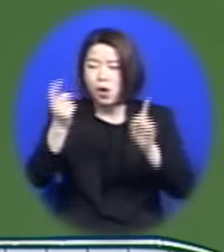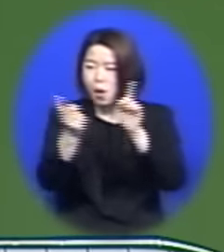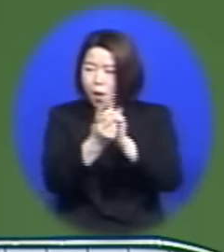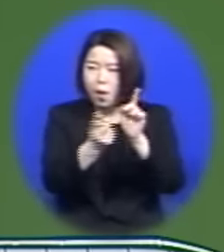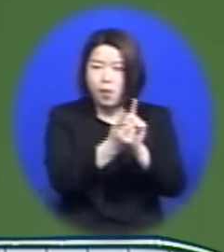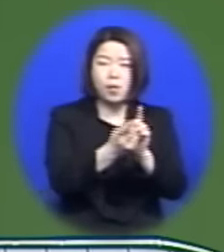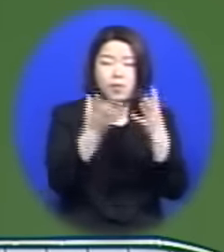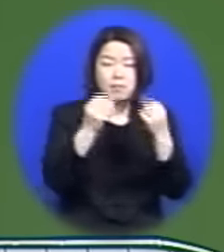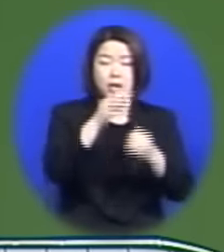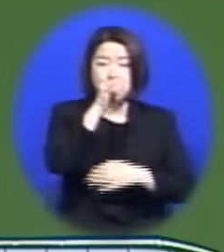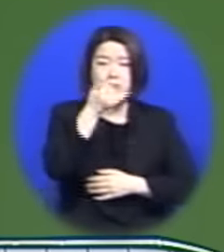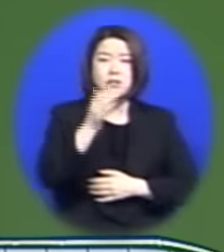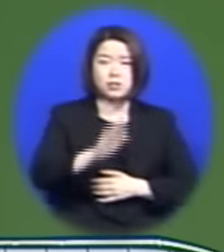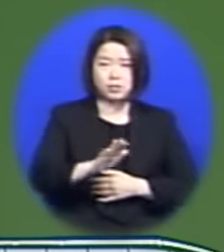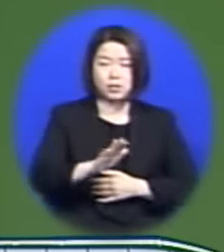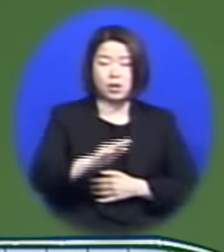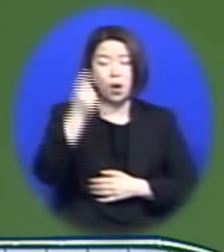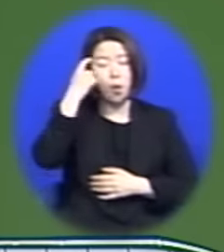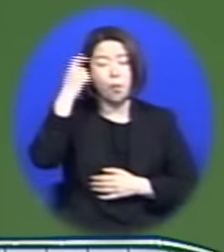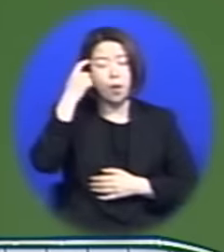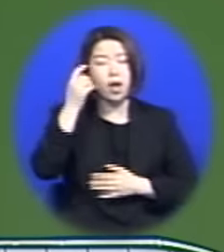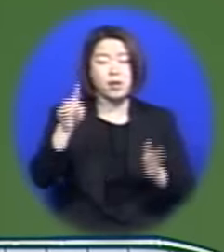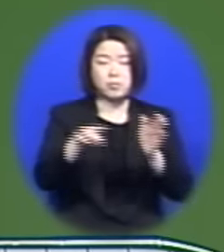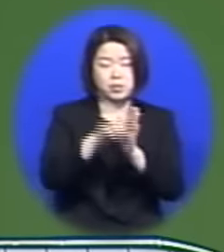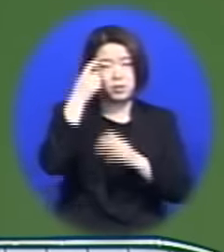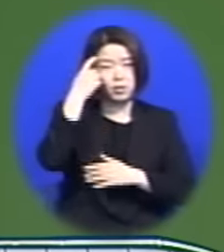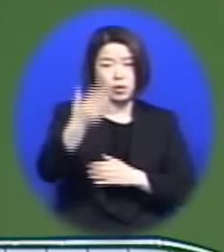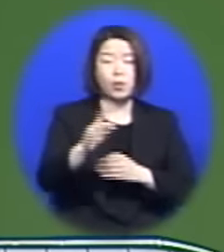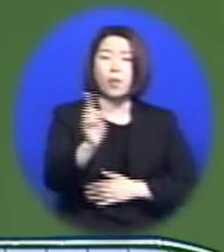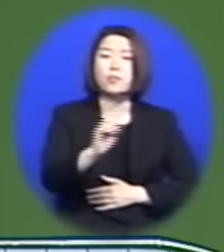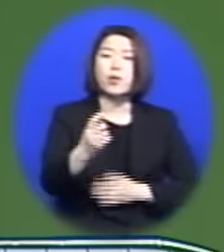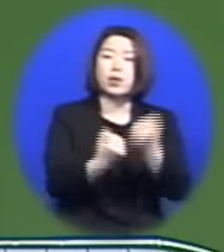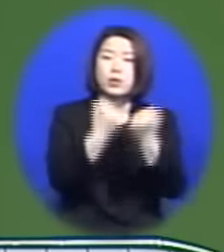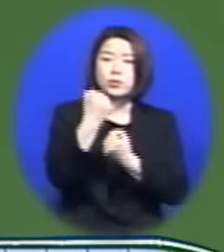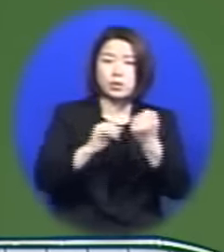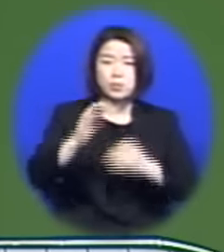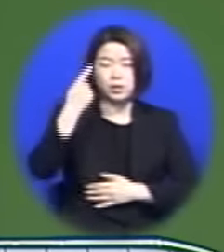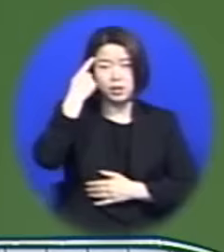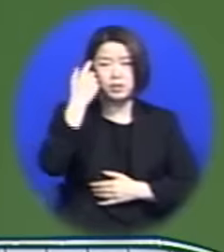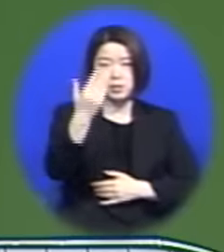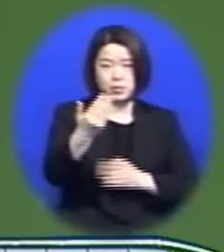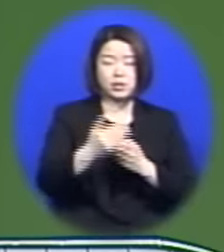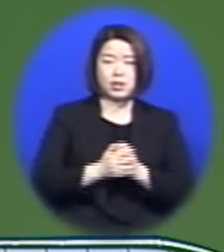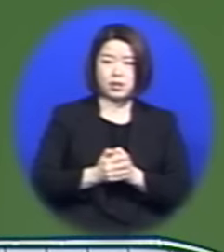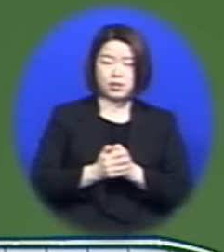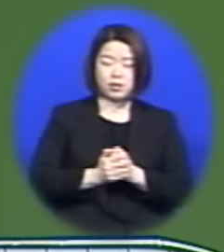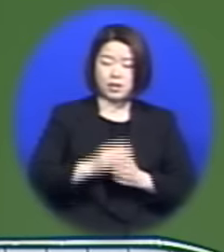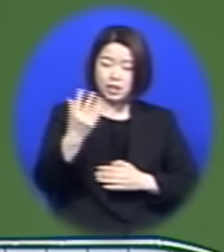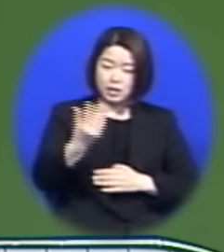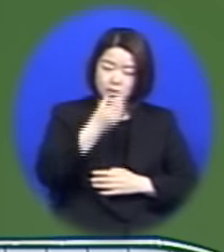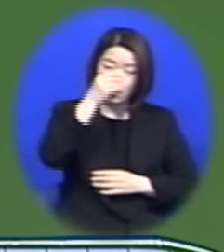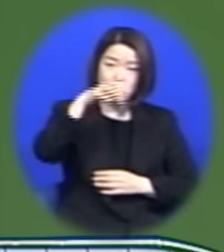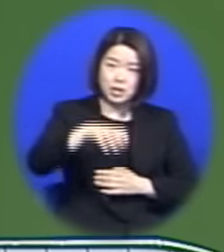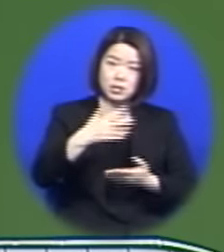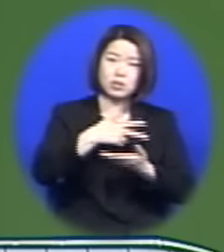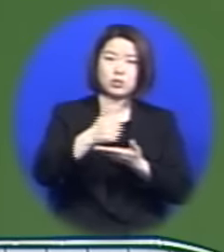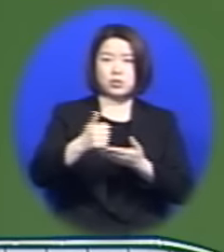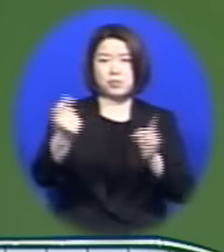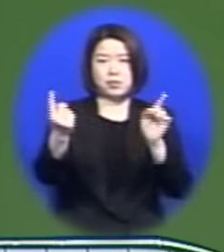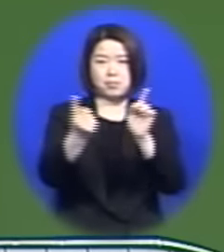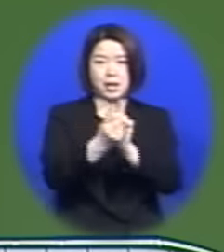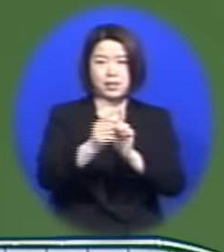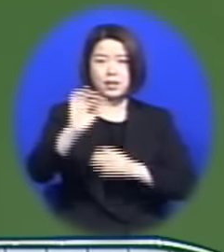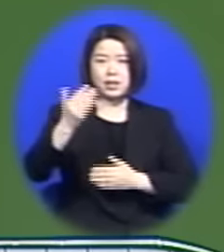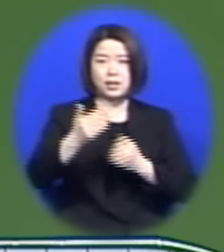겪으 이걸 뭐라고 설명했죠 성소에서 주님을 만나기 때문